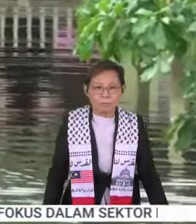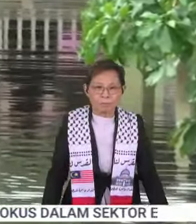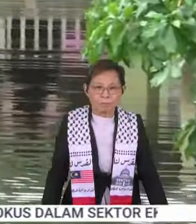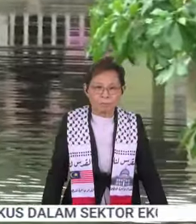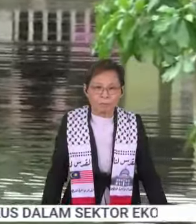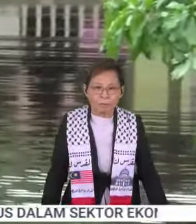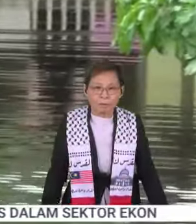masa